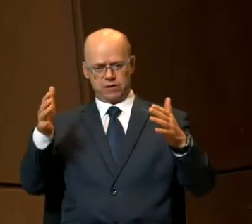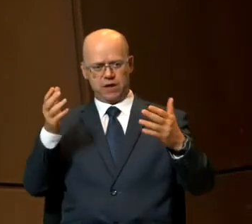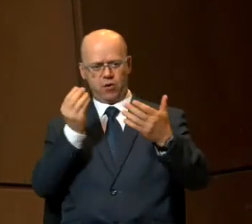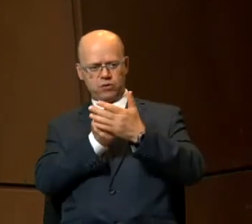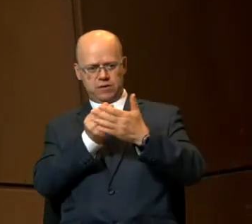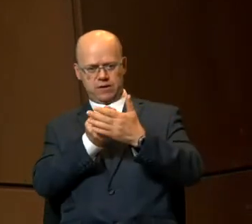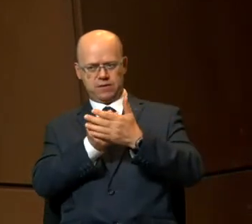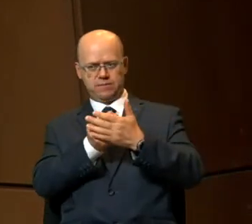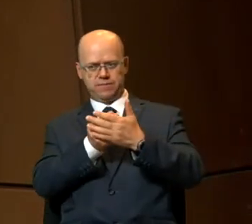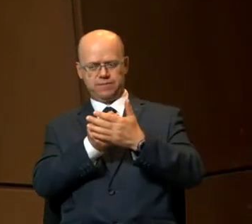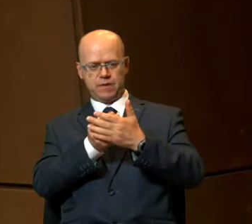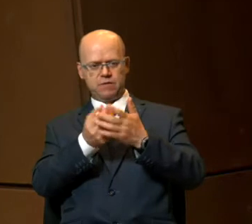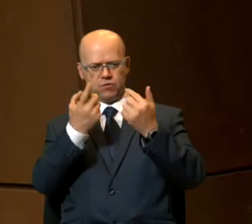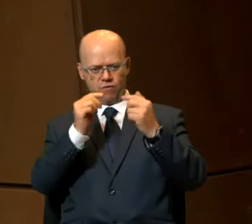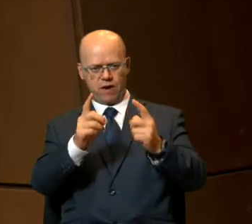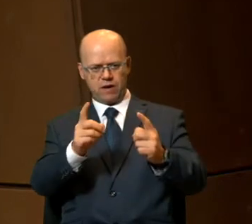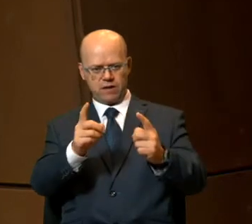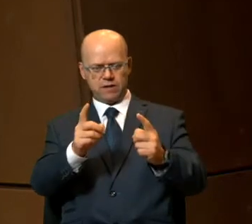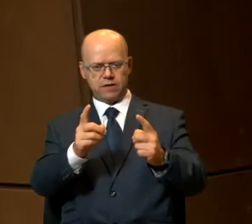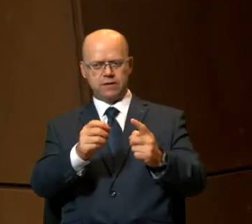proszę pozwolić, że podkreślę,